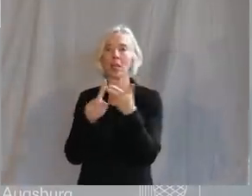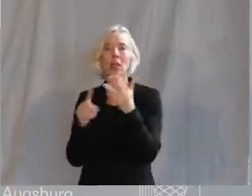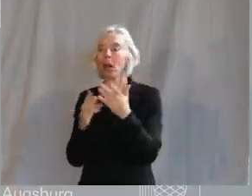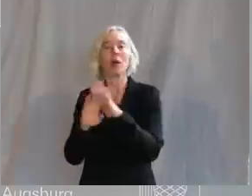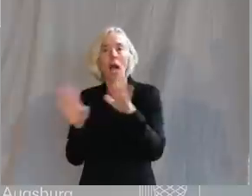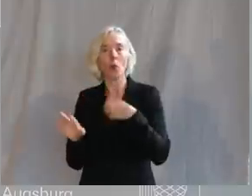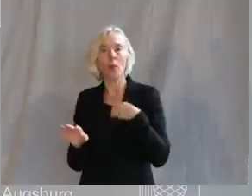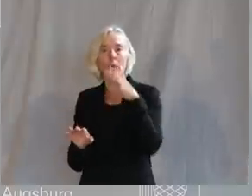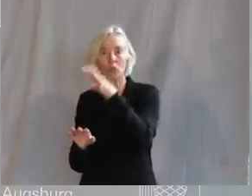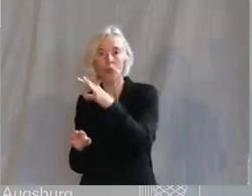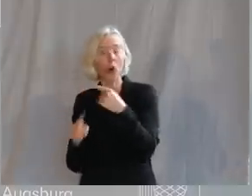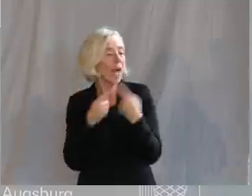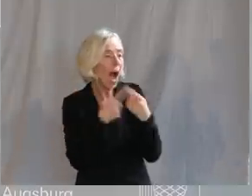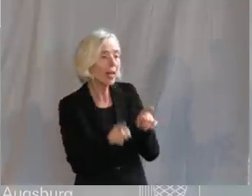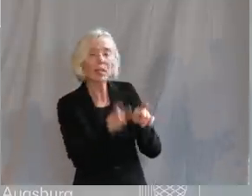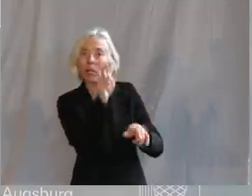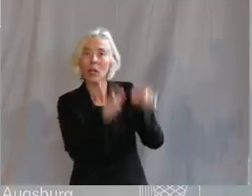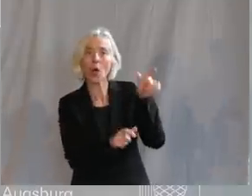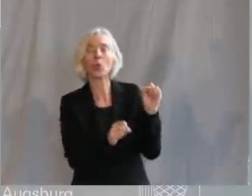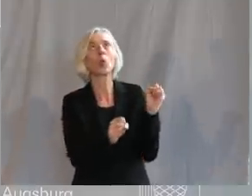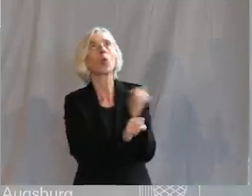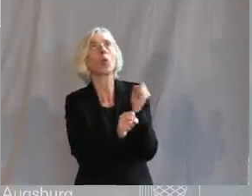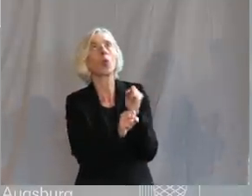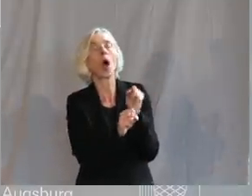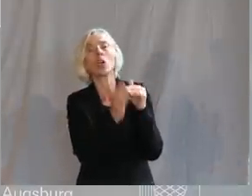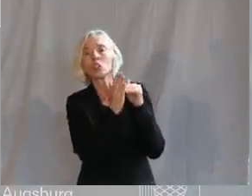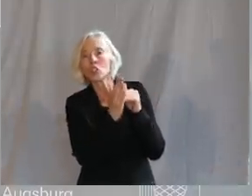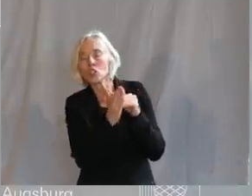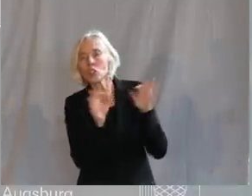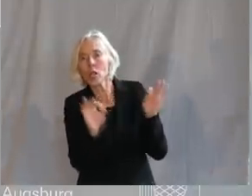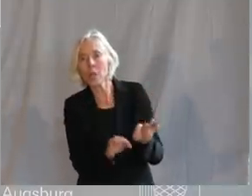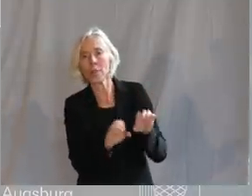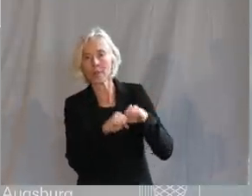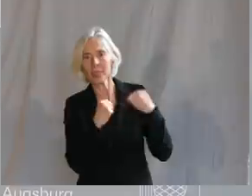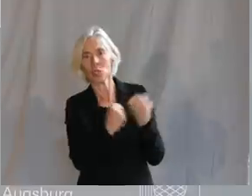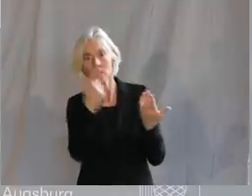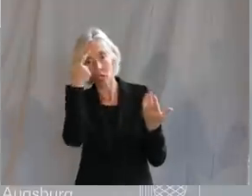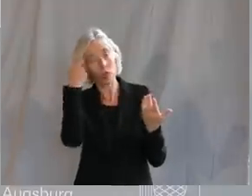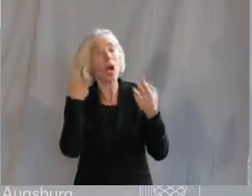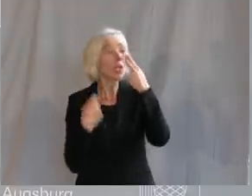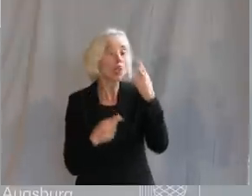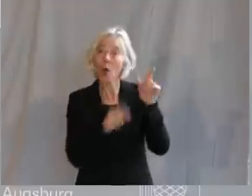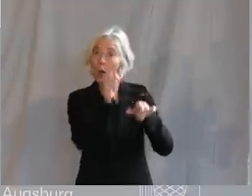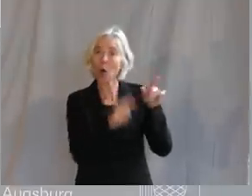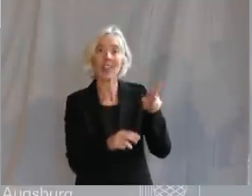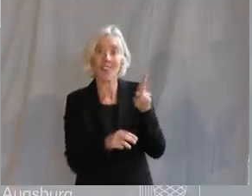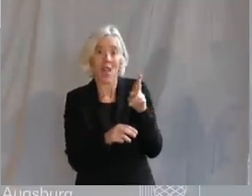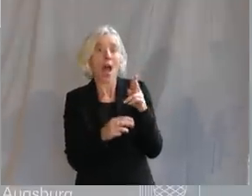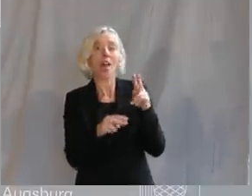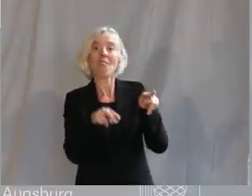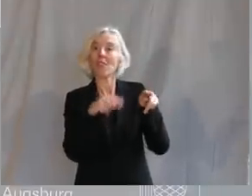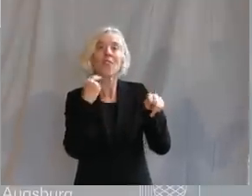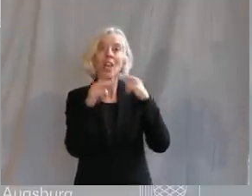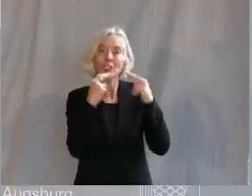andere, die sind sehr betroffen. Also beispielsweise, wenn ich an diejenigen denke, die in der Gastronomie unterwegs sind, die in der Gastronomie